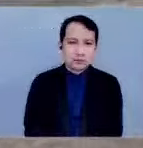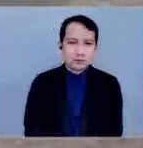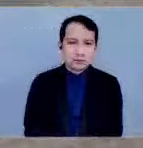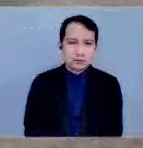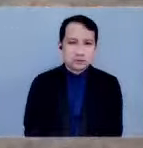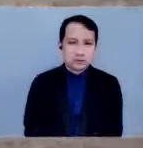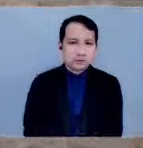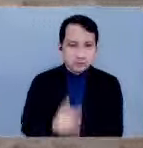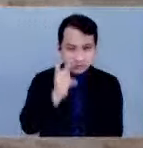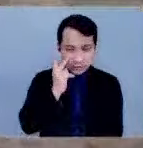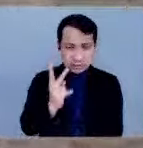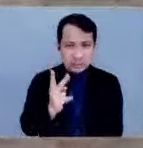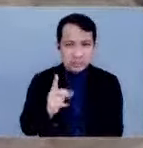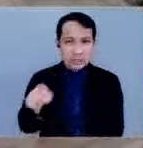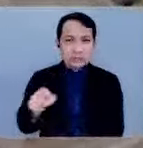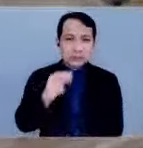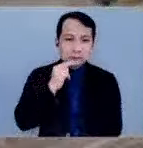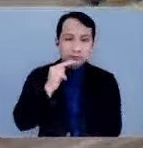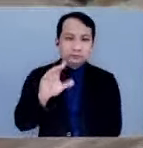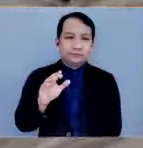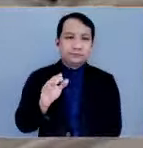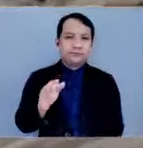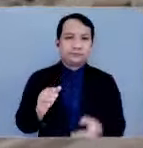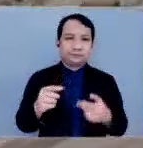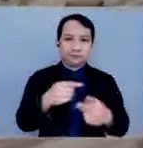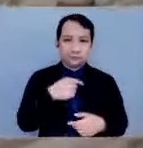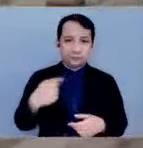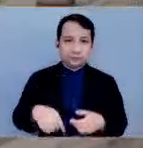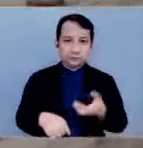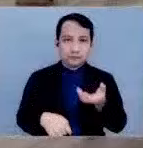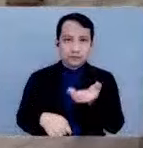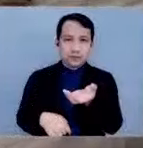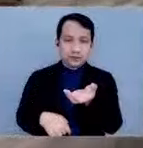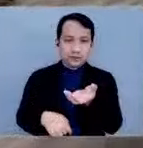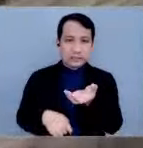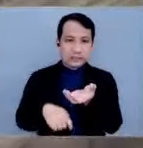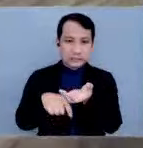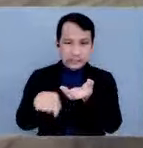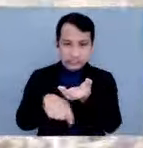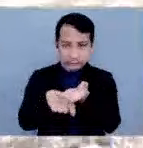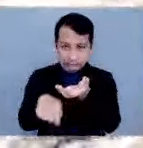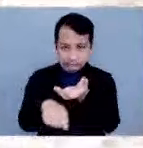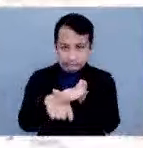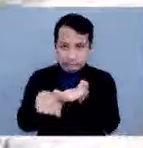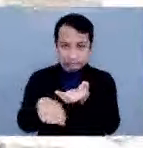Eksklusibong nakuna ng News 5 ang mga Chinese dredging vessel sa dagat ng San Felipe, Zambales.